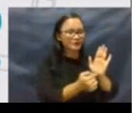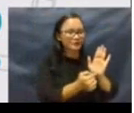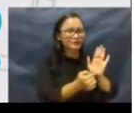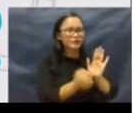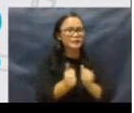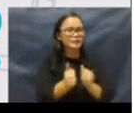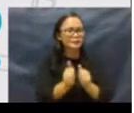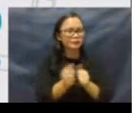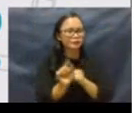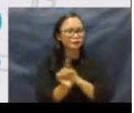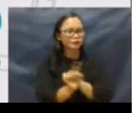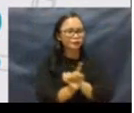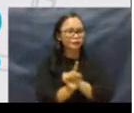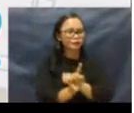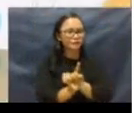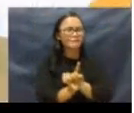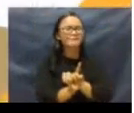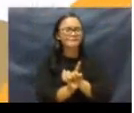dulu.